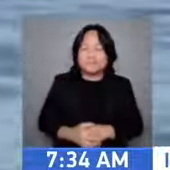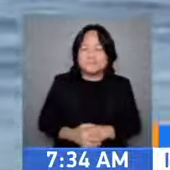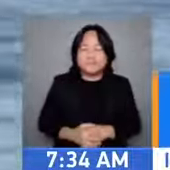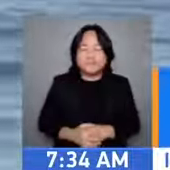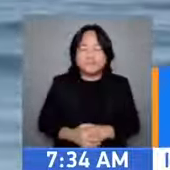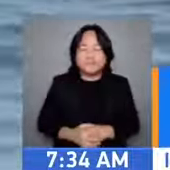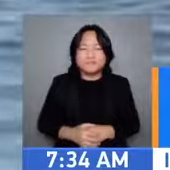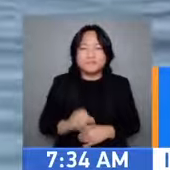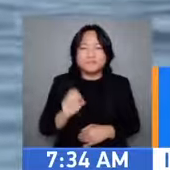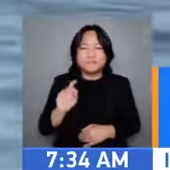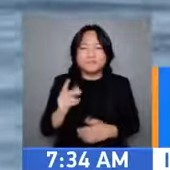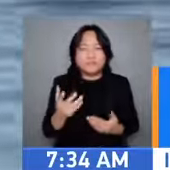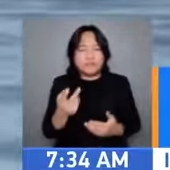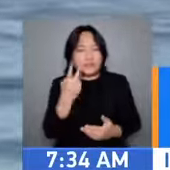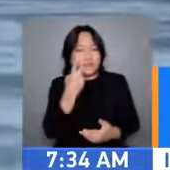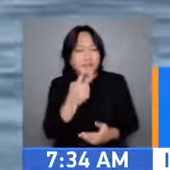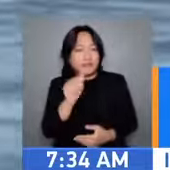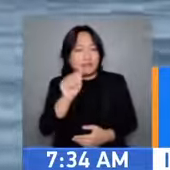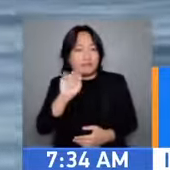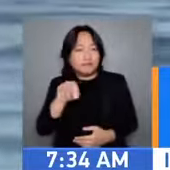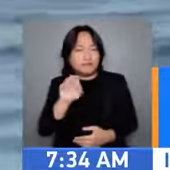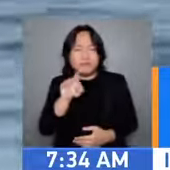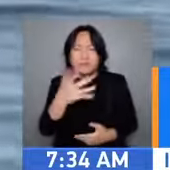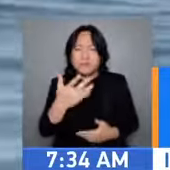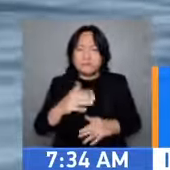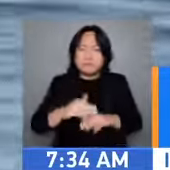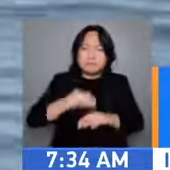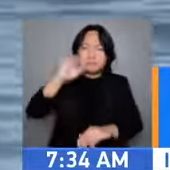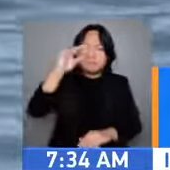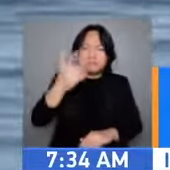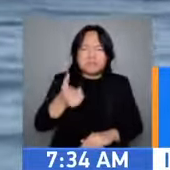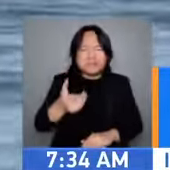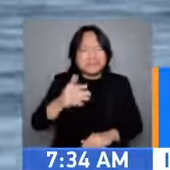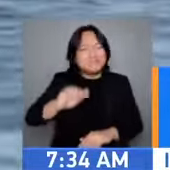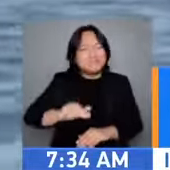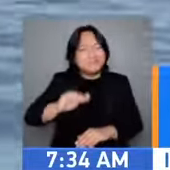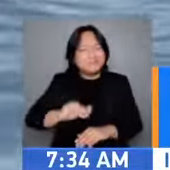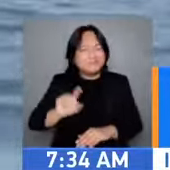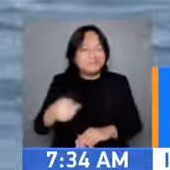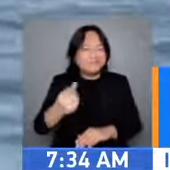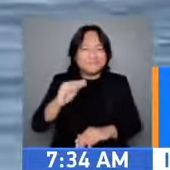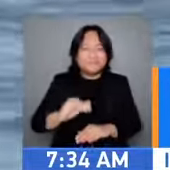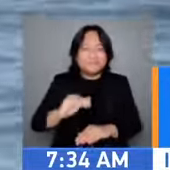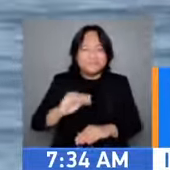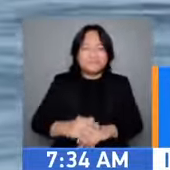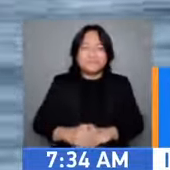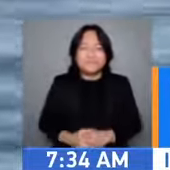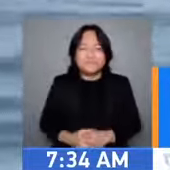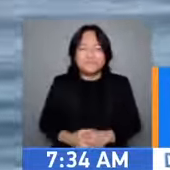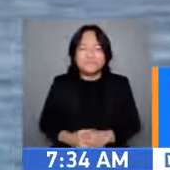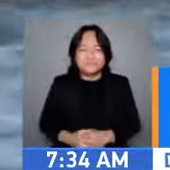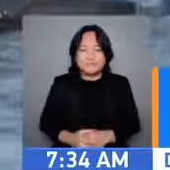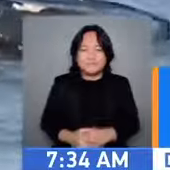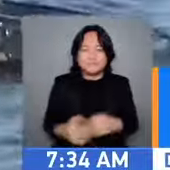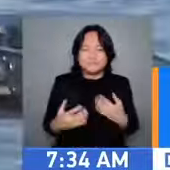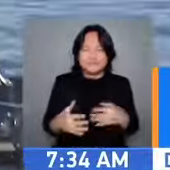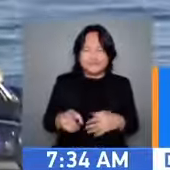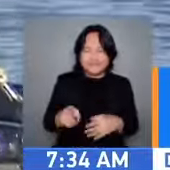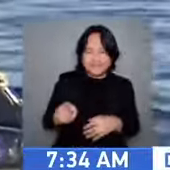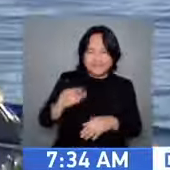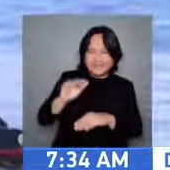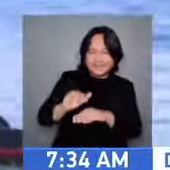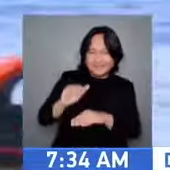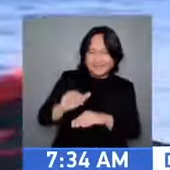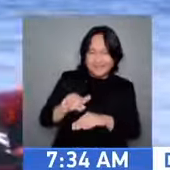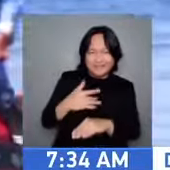yung na-reach niya? Yun, ma'am, medyo mababa pa yun. Mababa pa yun sa lagay na yun, pero taas na